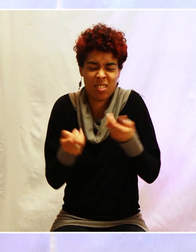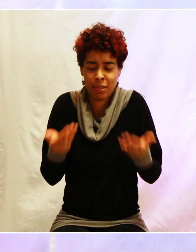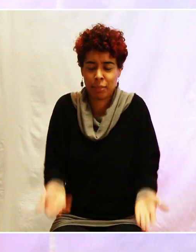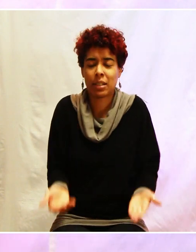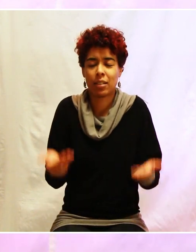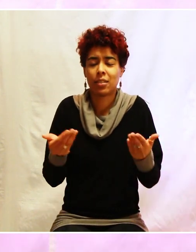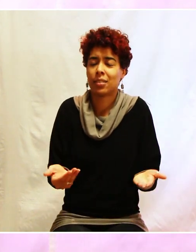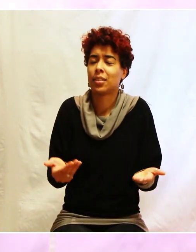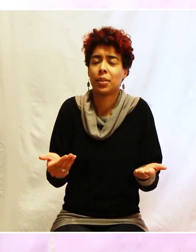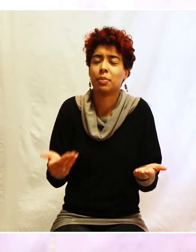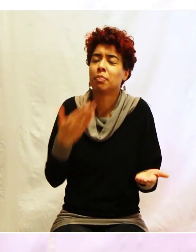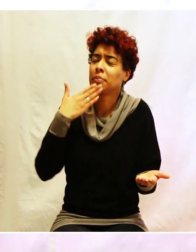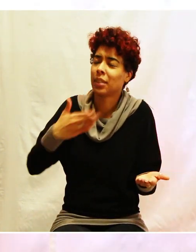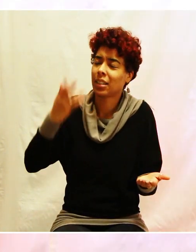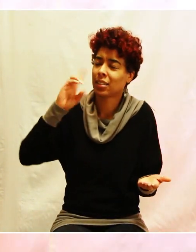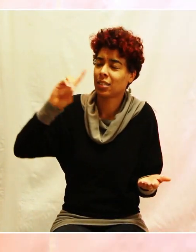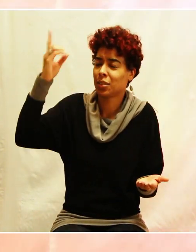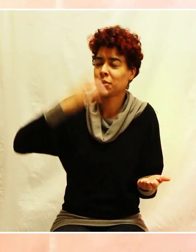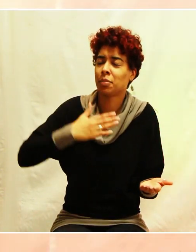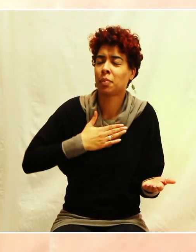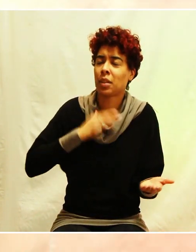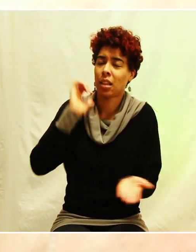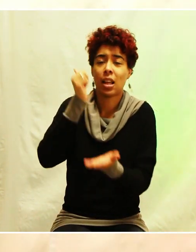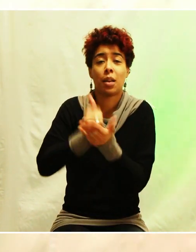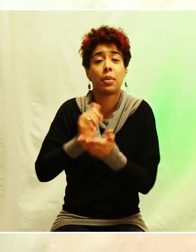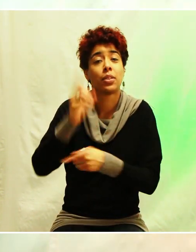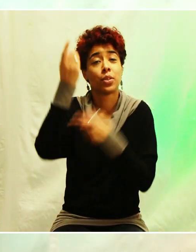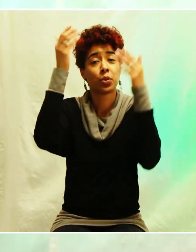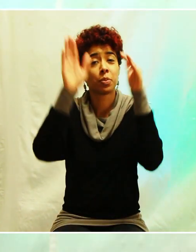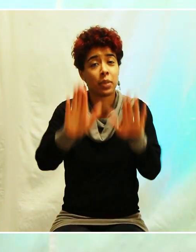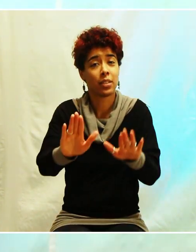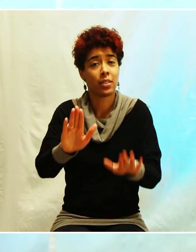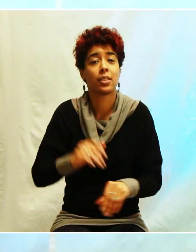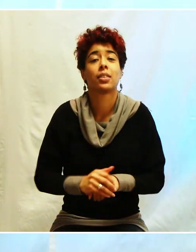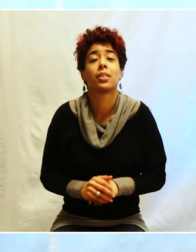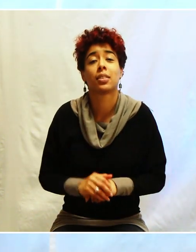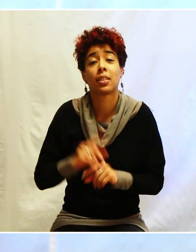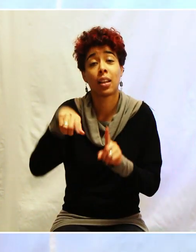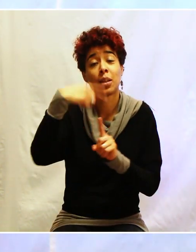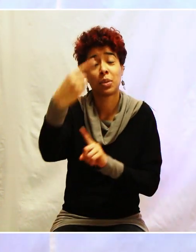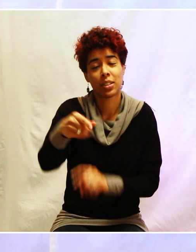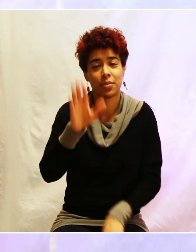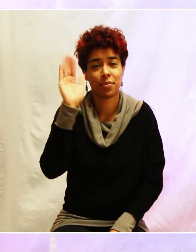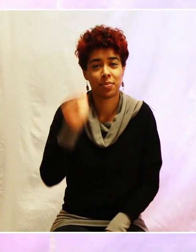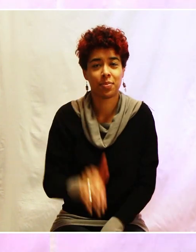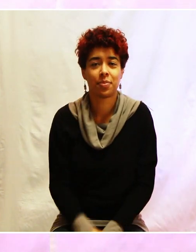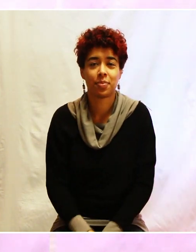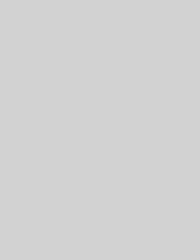Merci mon Dieu. Amen. Que Dieu vous bénisse. On se retrouve la prochaine fois.